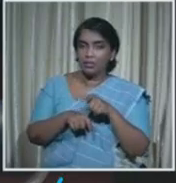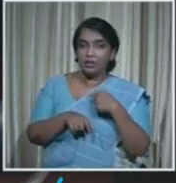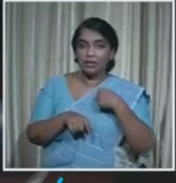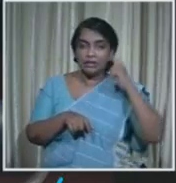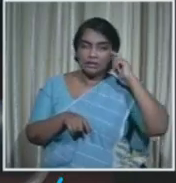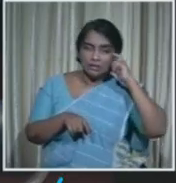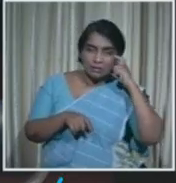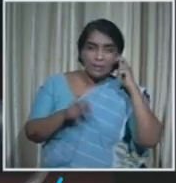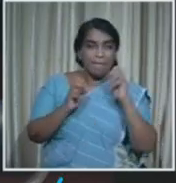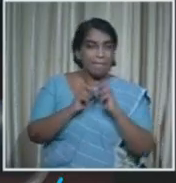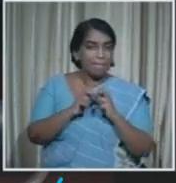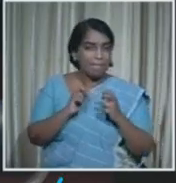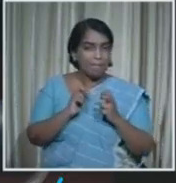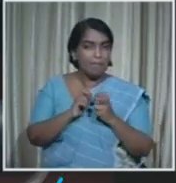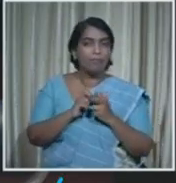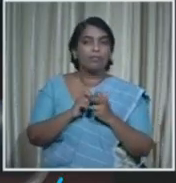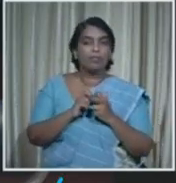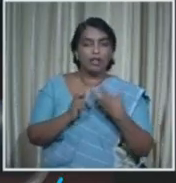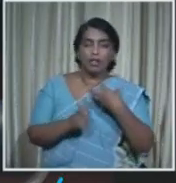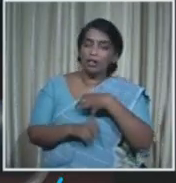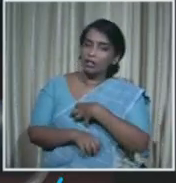වේදනාව දුක